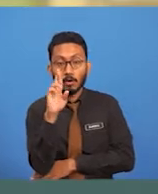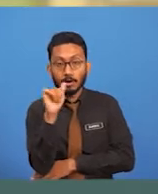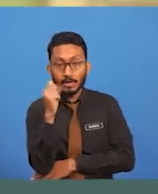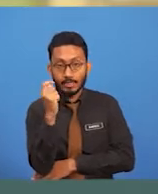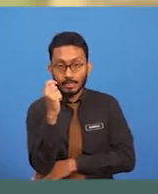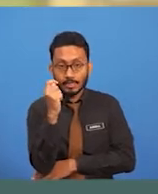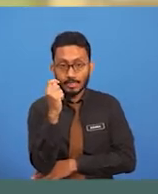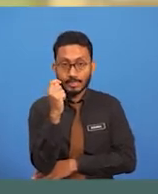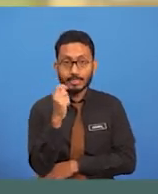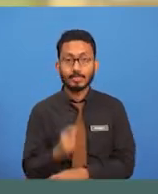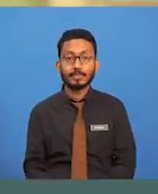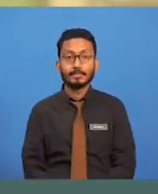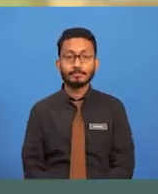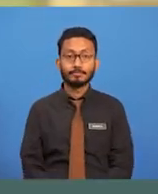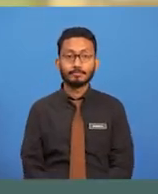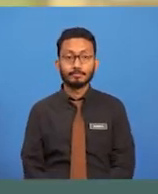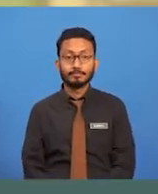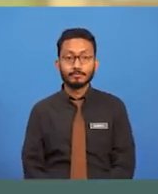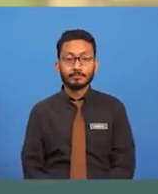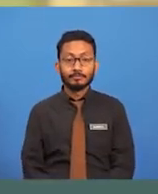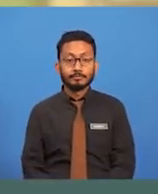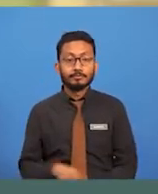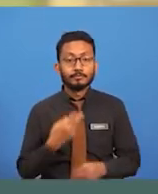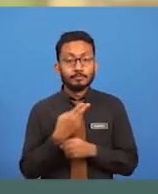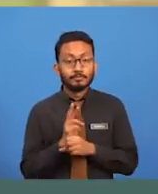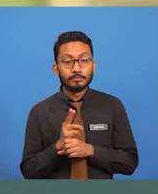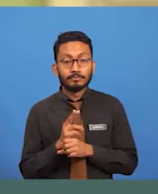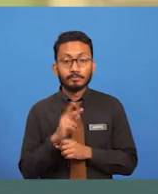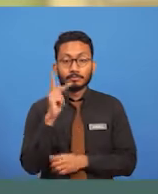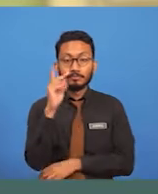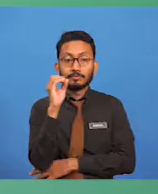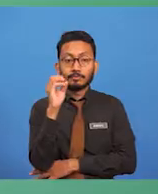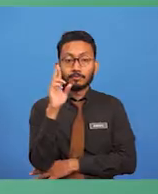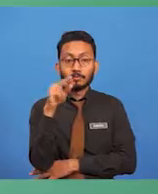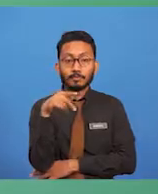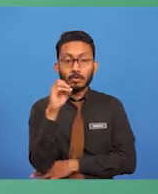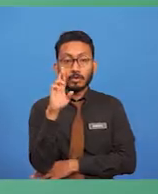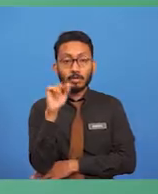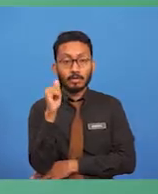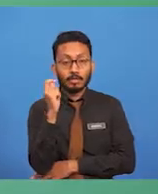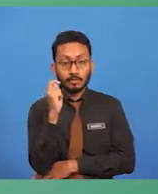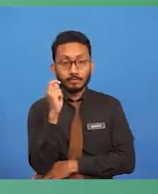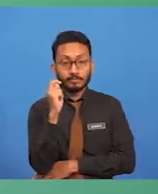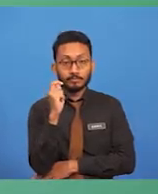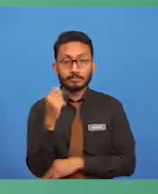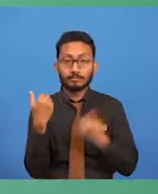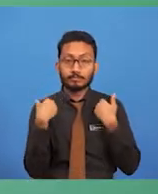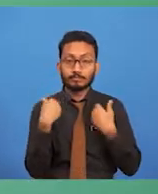Betul. Rekaan korporat mempunyai tiga ciri utama,